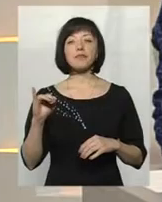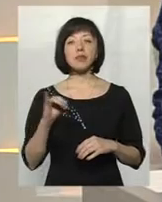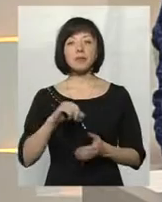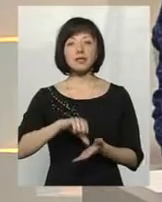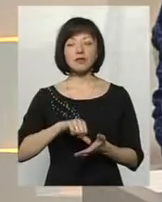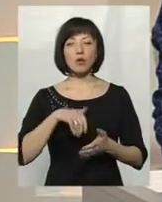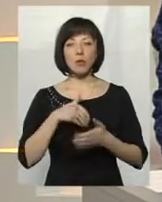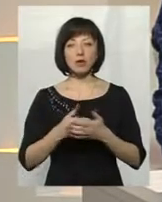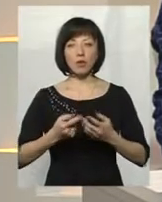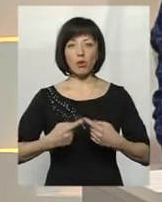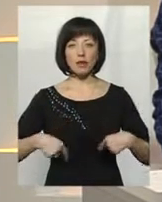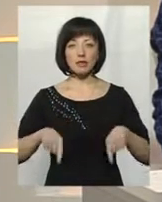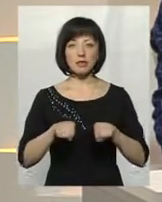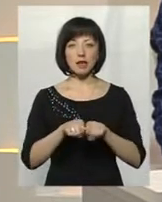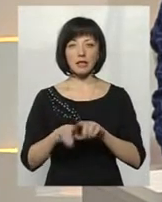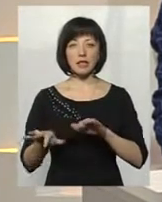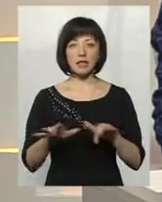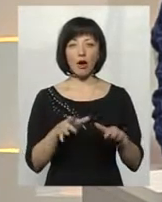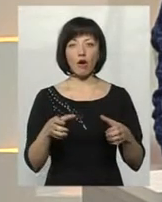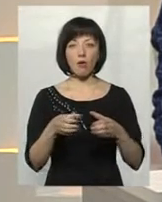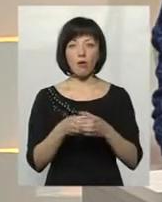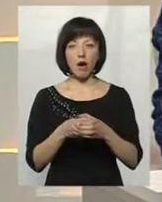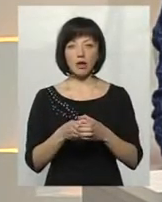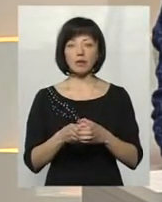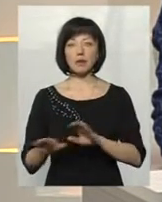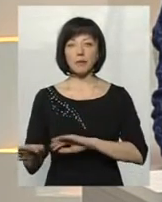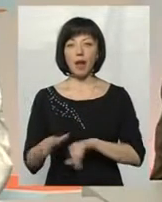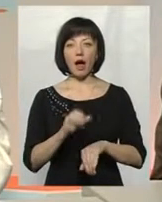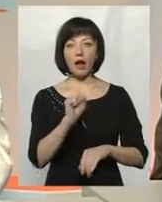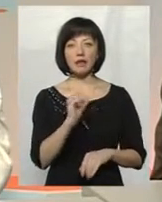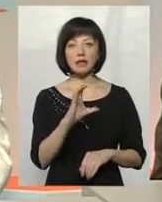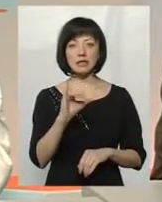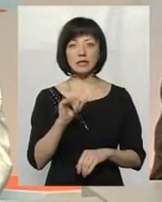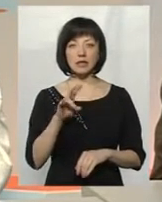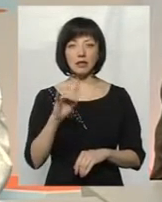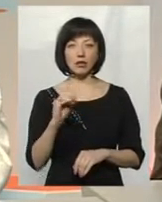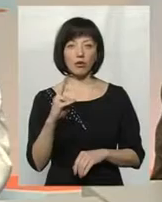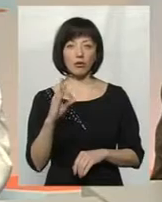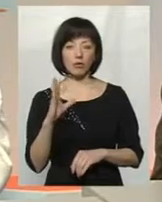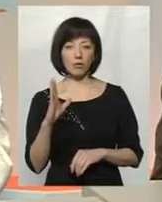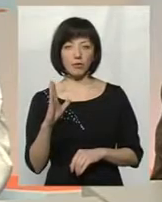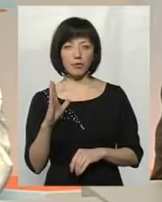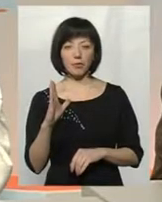представником громадської організації «Дія громади» та Андрієм Ситніковим,